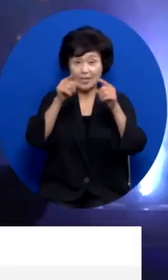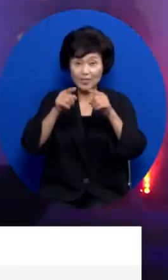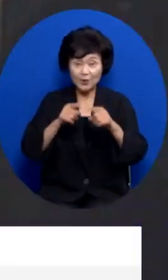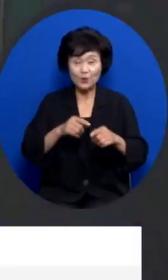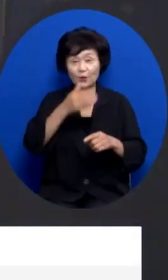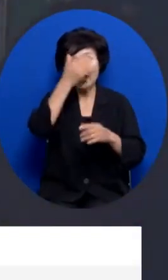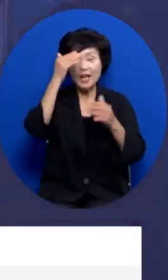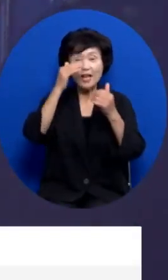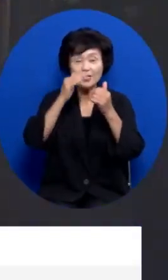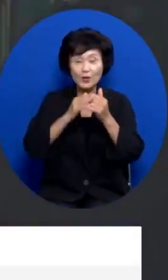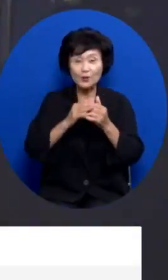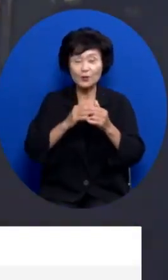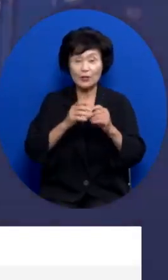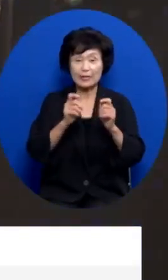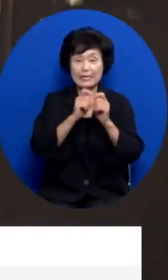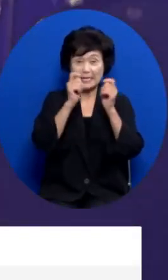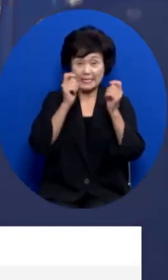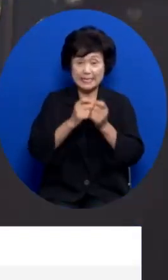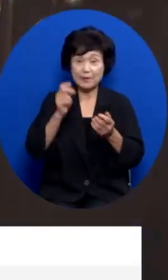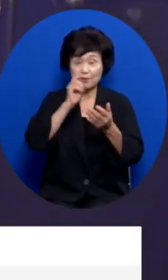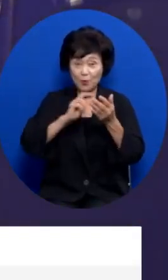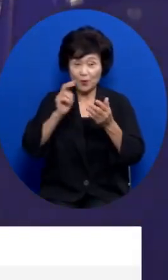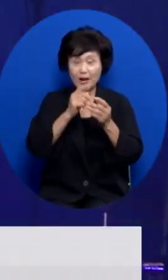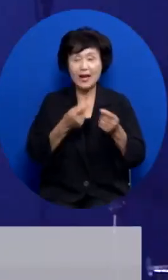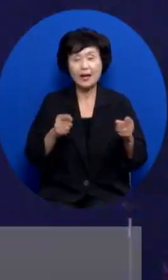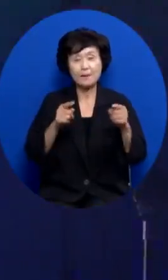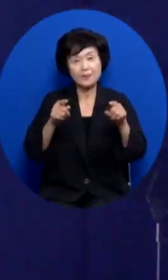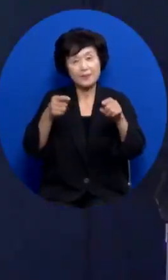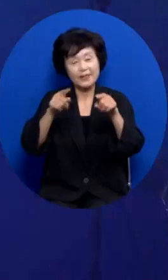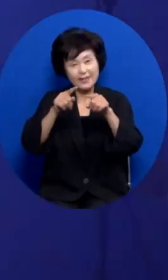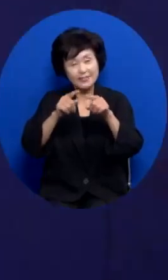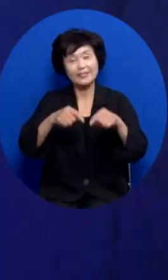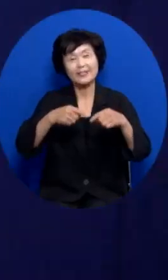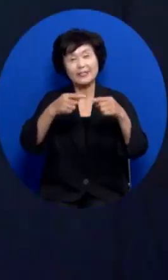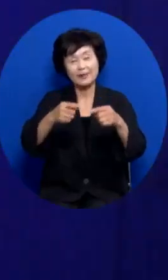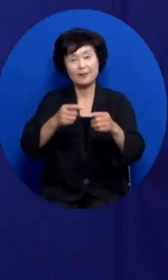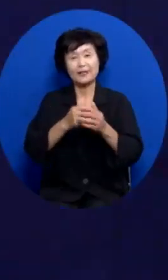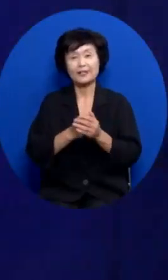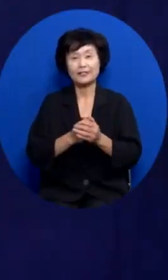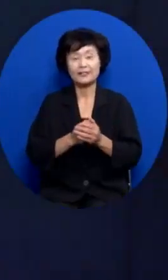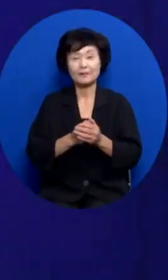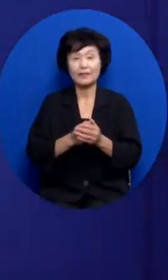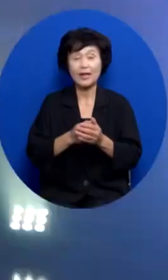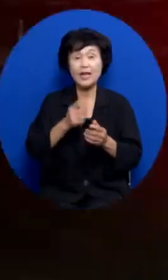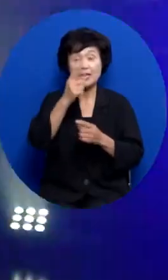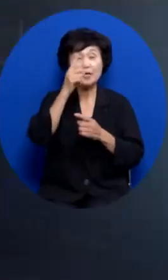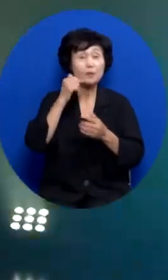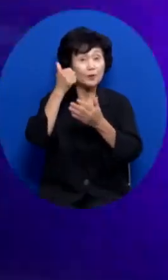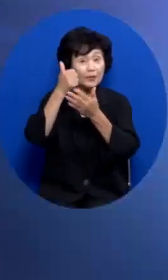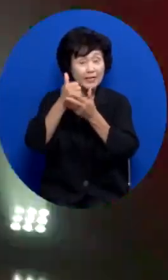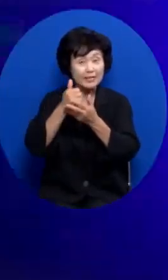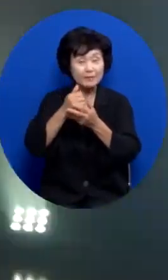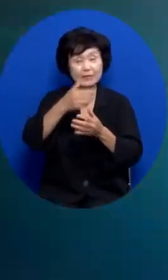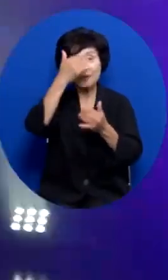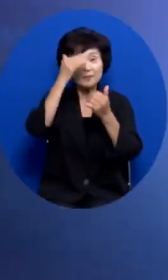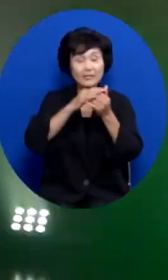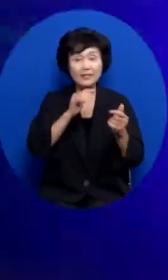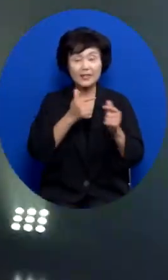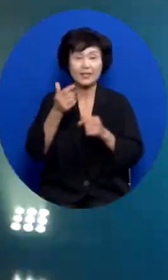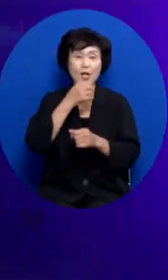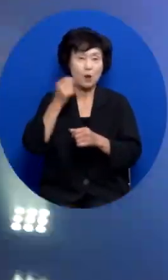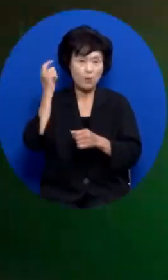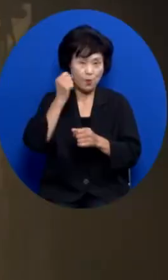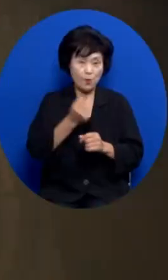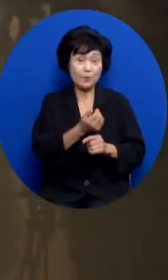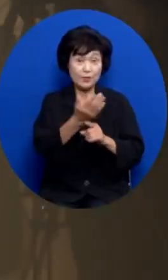밴드 동아리 총 48개 팀이 예선에 참가했습니다. 춘천 성도교회 이정화 목사는 다음 세대에게 복음을 전할